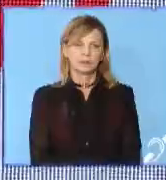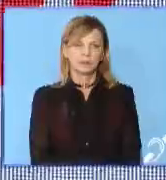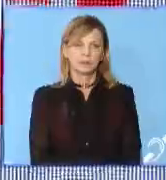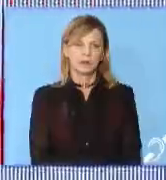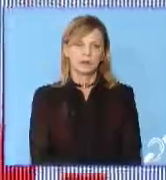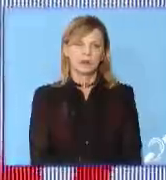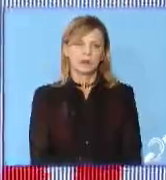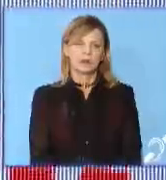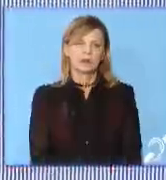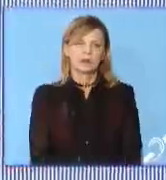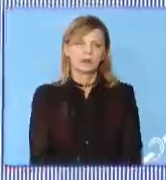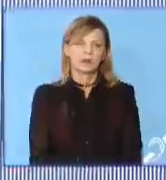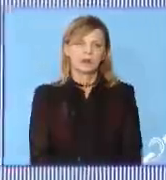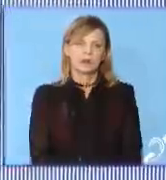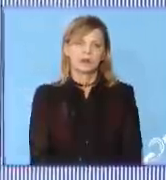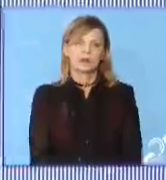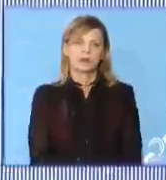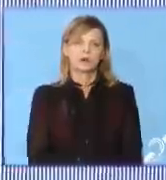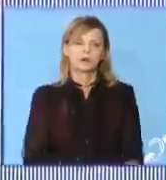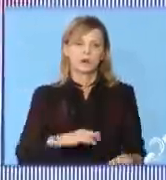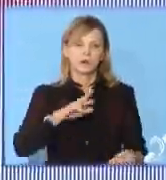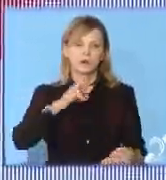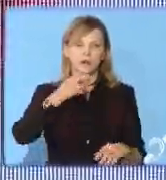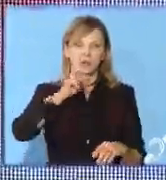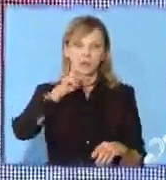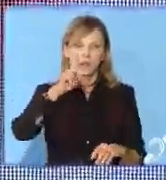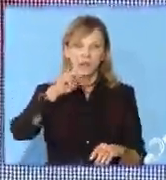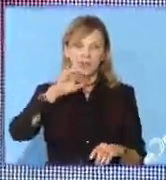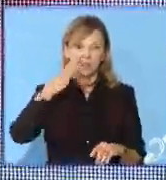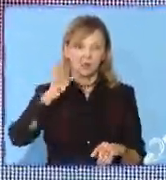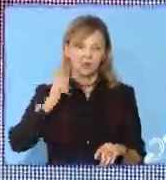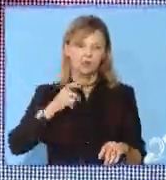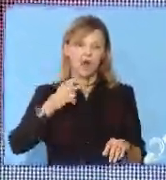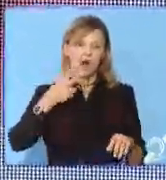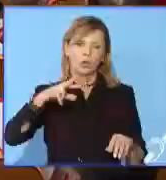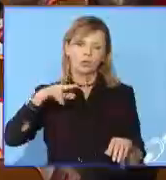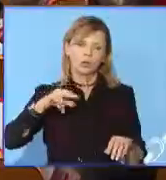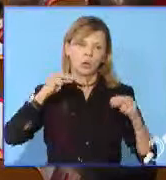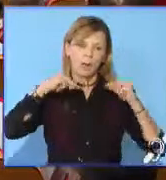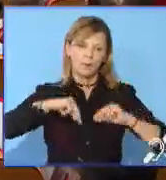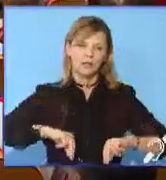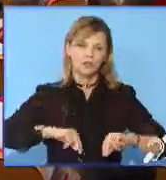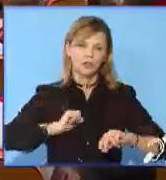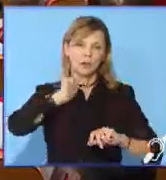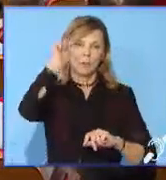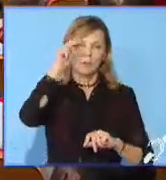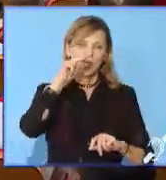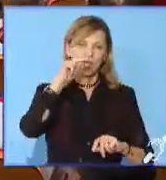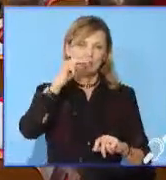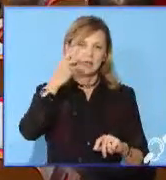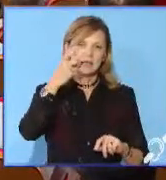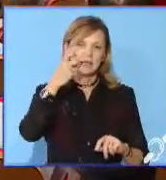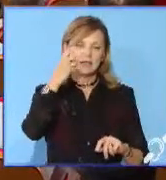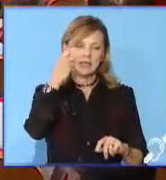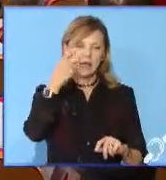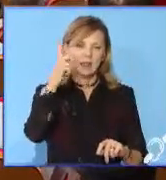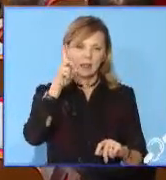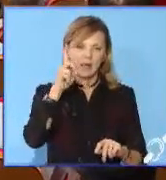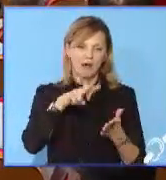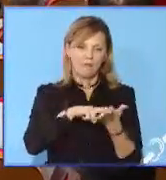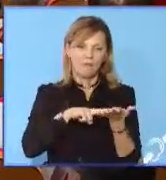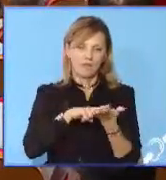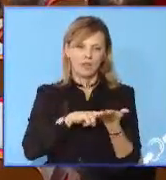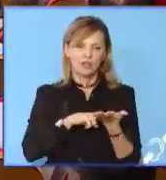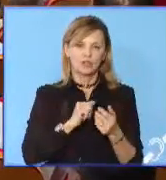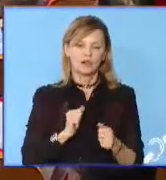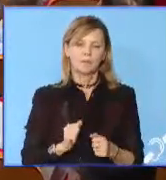Sub sloganul Bine faci, bine găsești, Constantin Rădulescu va continua să conducă organizația PSD Vâlcea după ce a fost reales în funcția de președinte.